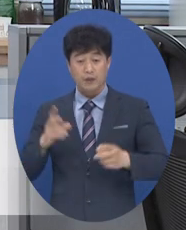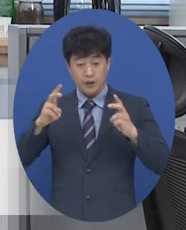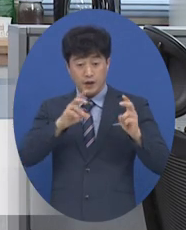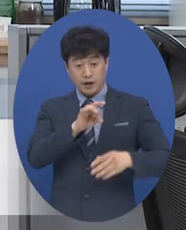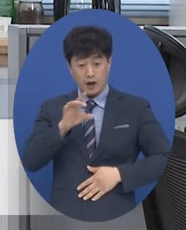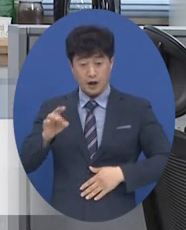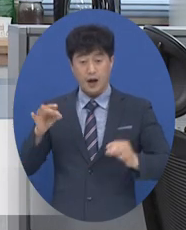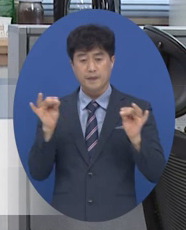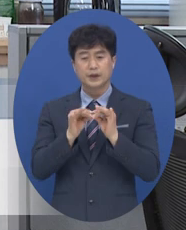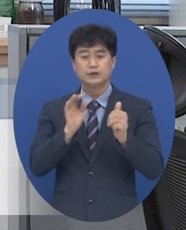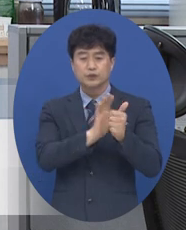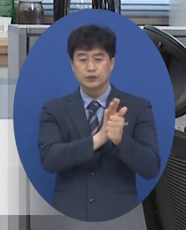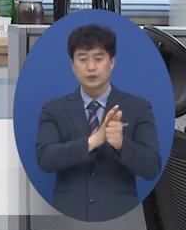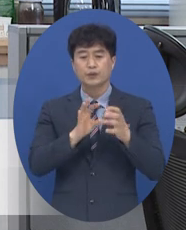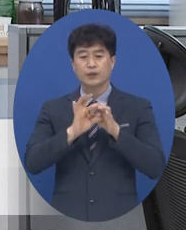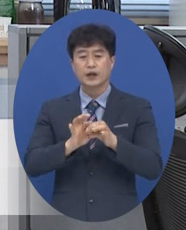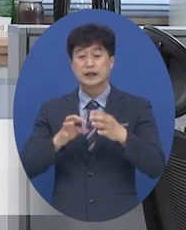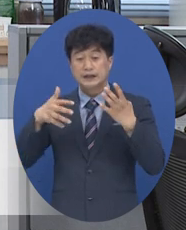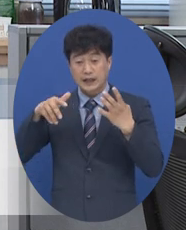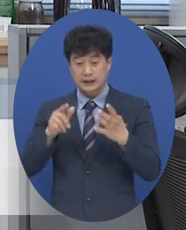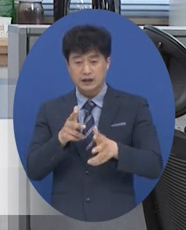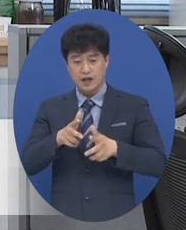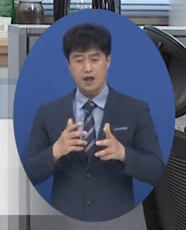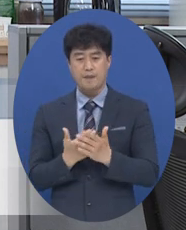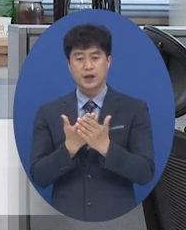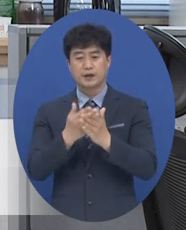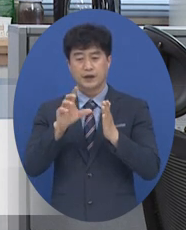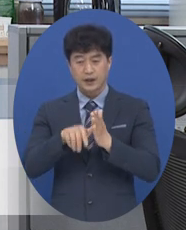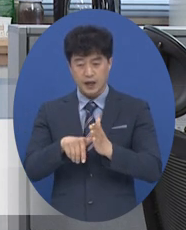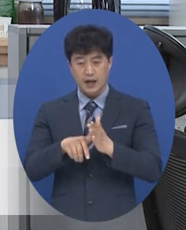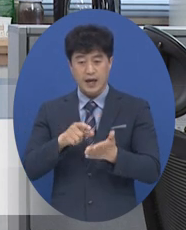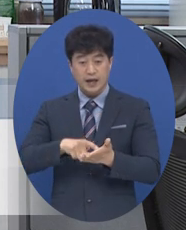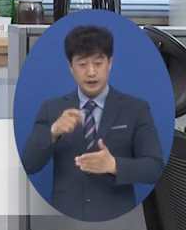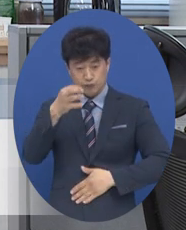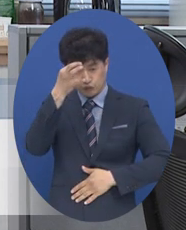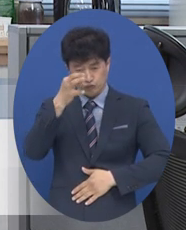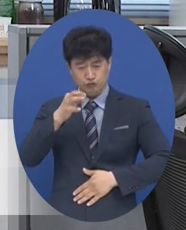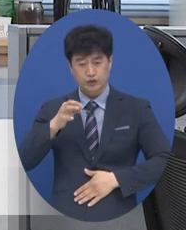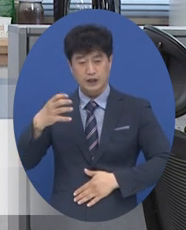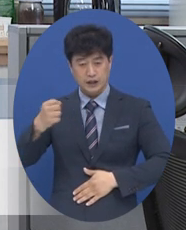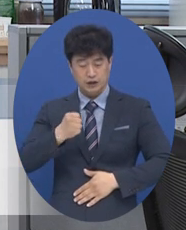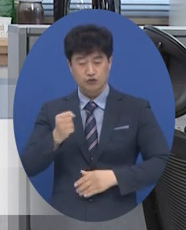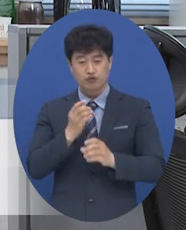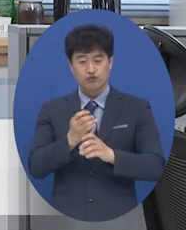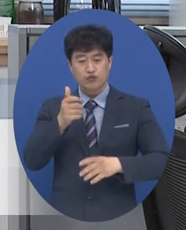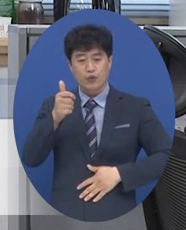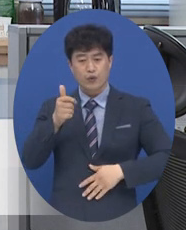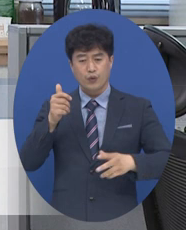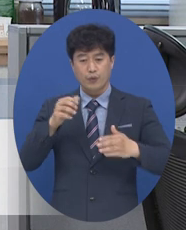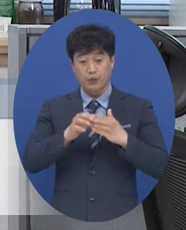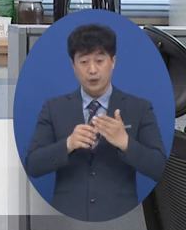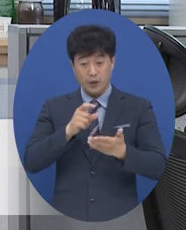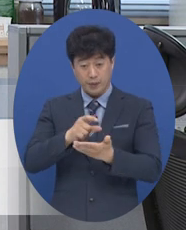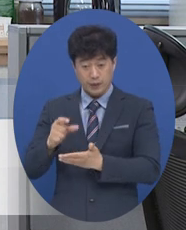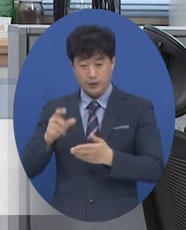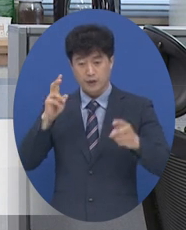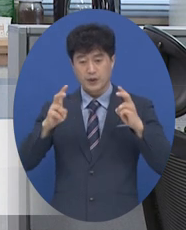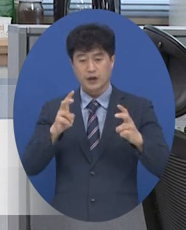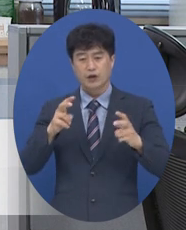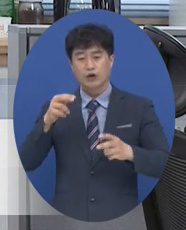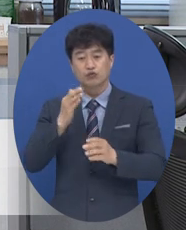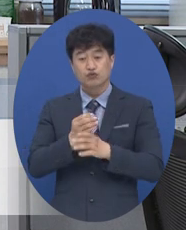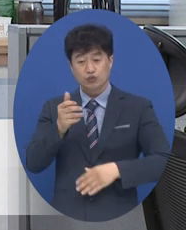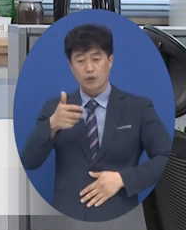기업별 맞춤형 지원을 통해 4차 산업혁명 시대의 핵심 기술이 열세를 쥐고 있는 중소